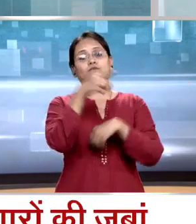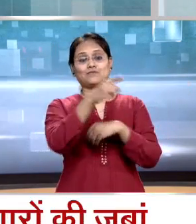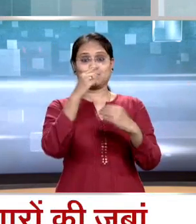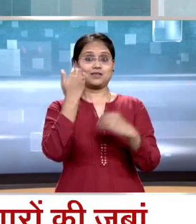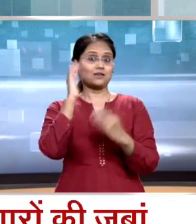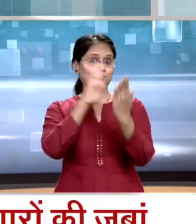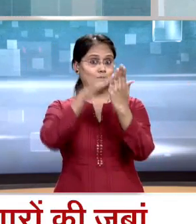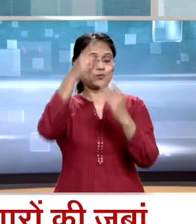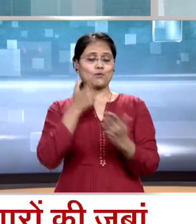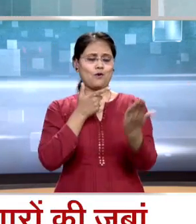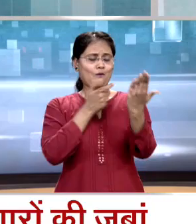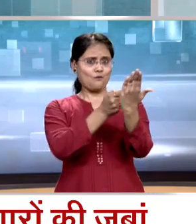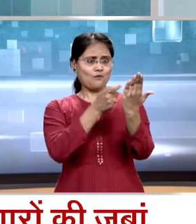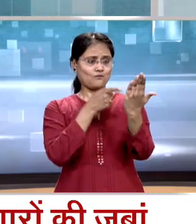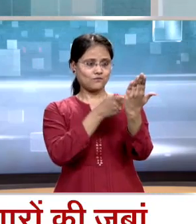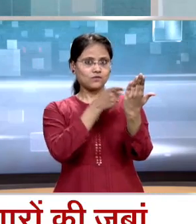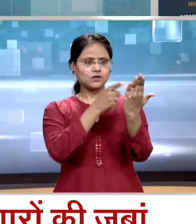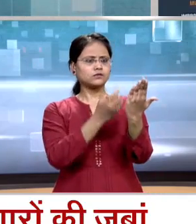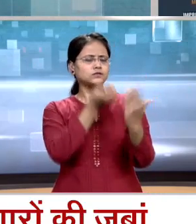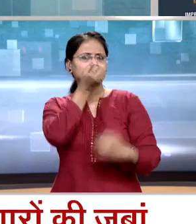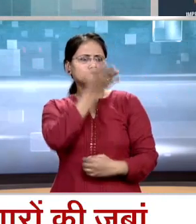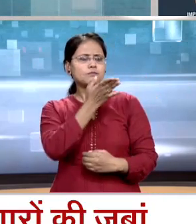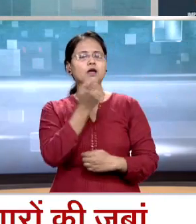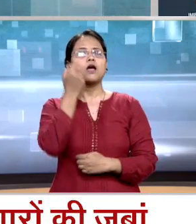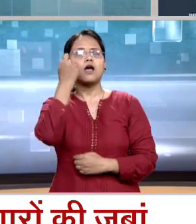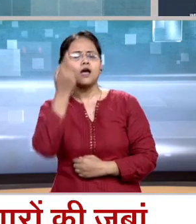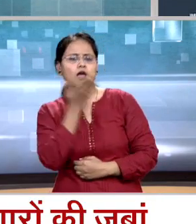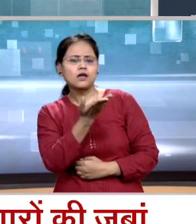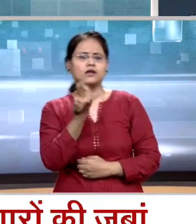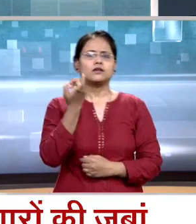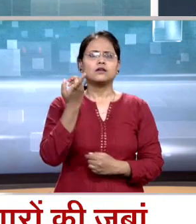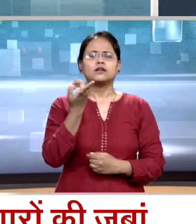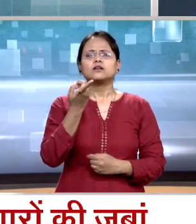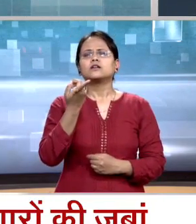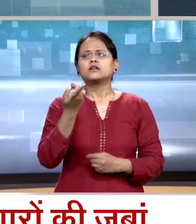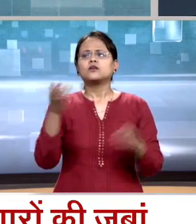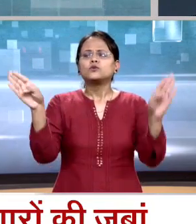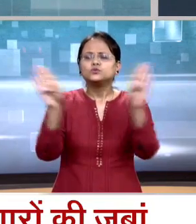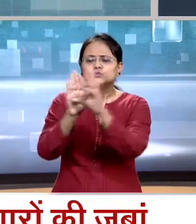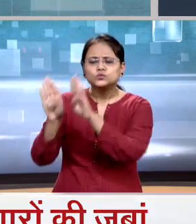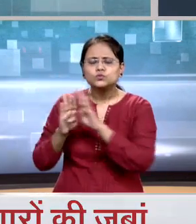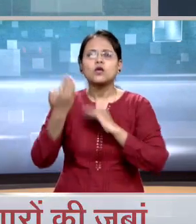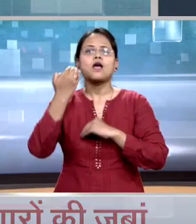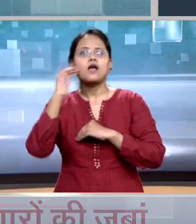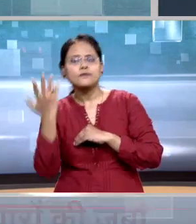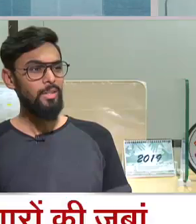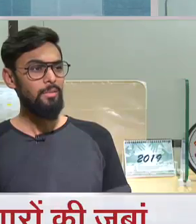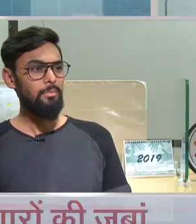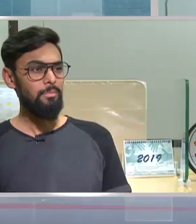है। इस कैलेंडर पर लगे इस बारकोड के जरिए आसानी से जाना जा सकता है कि आखिर कौन सी छुट्टी कब